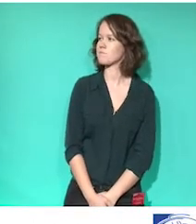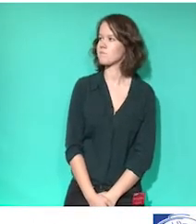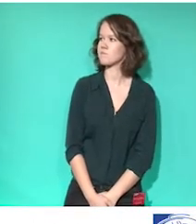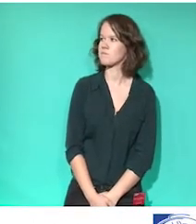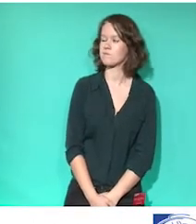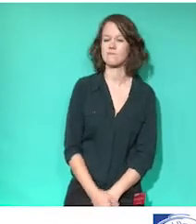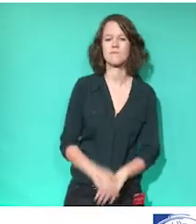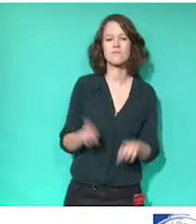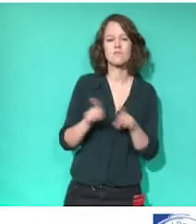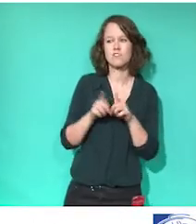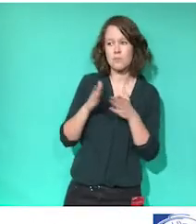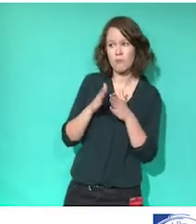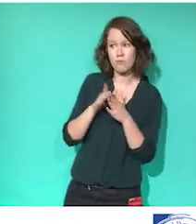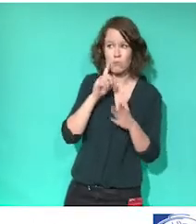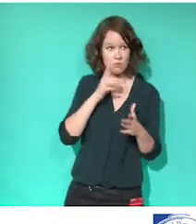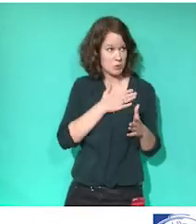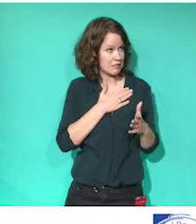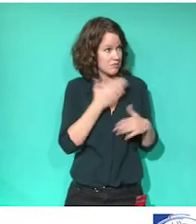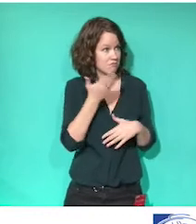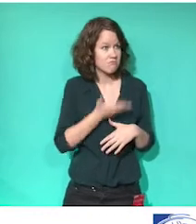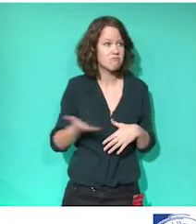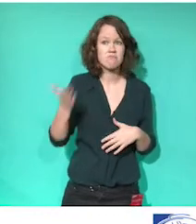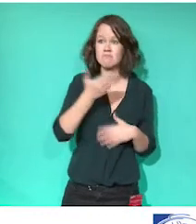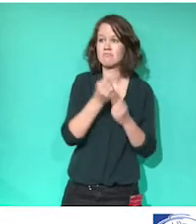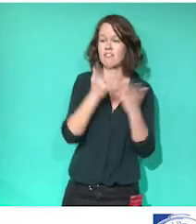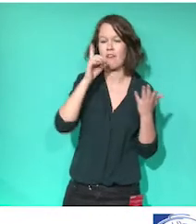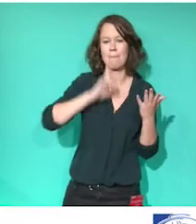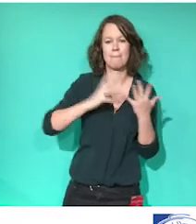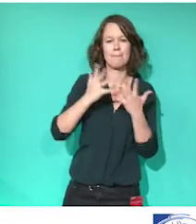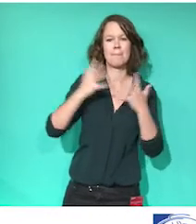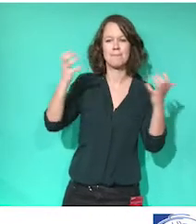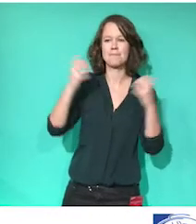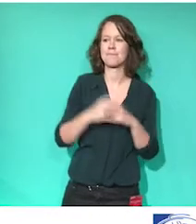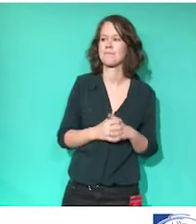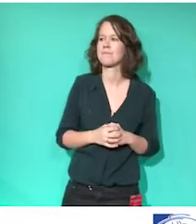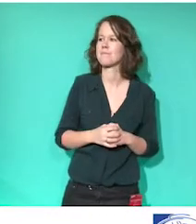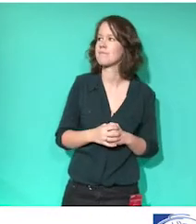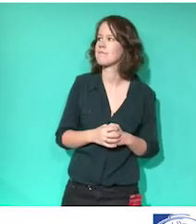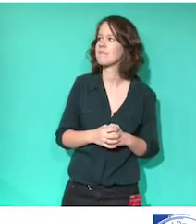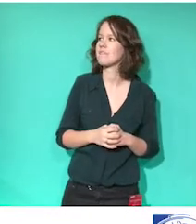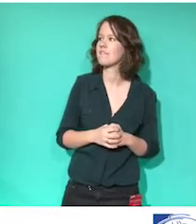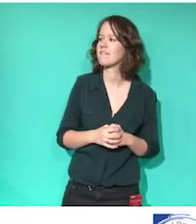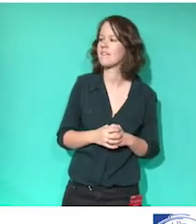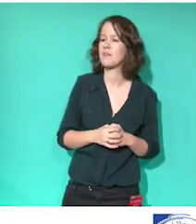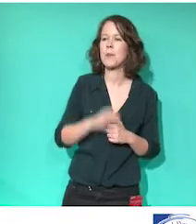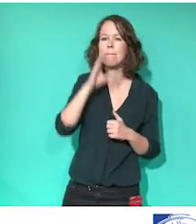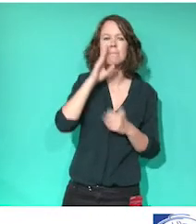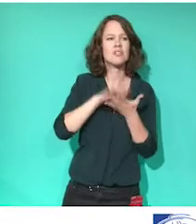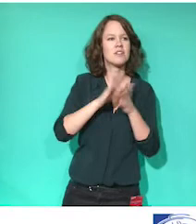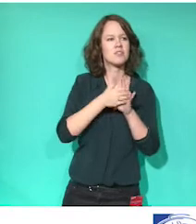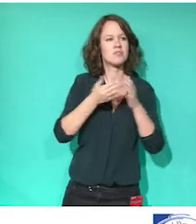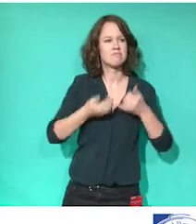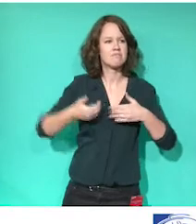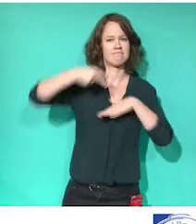Et je vais demander, moi aussi, parce que nous sommes nombreuses dans cet hémicycle, l'AFA Tunnel de la comédienne de 50 ans, levez-vous, s'il vous